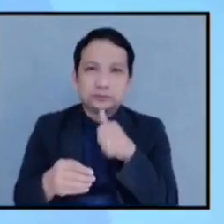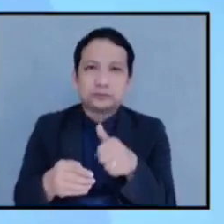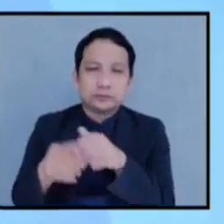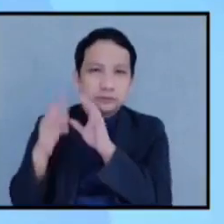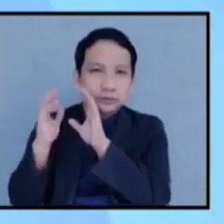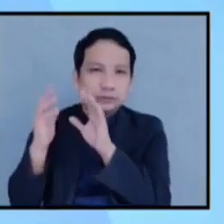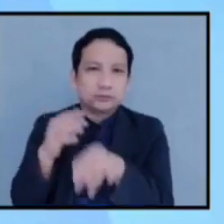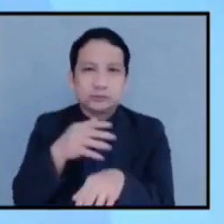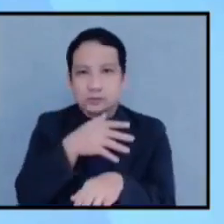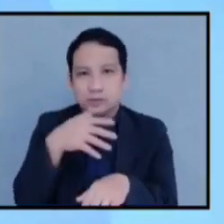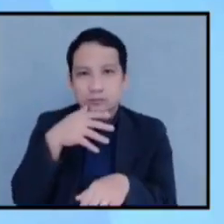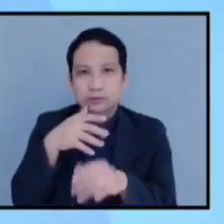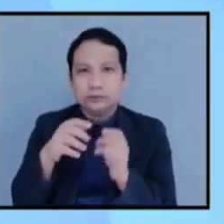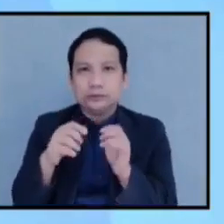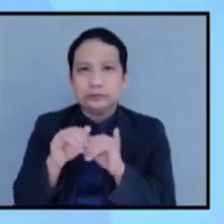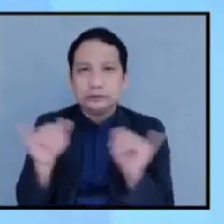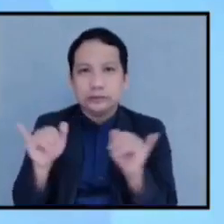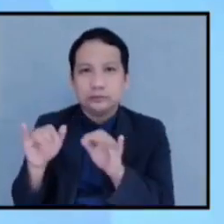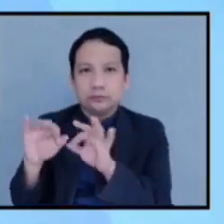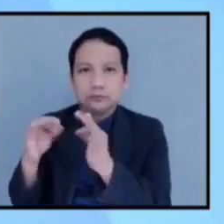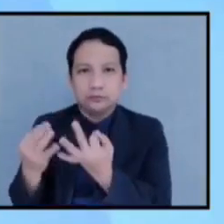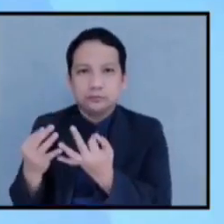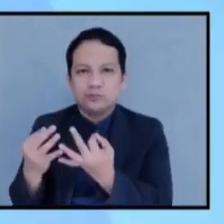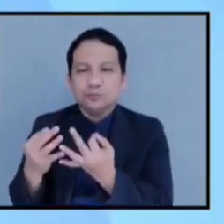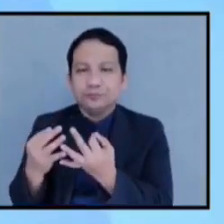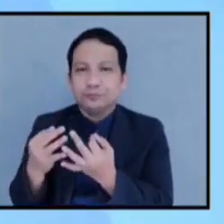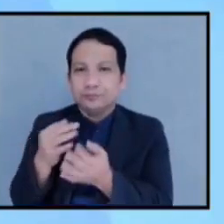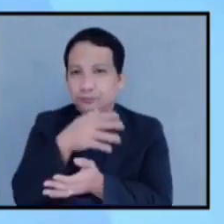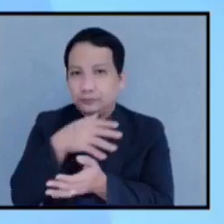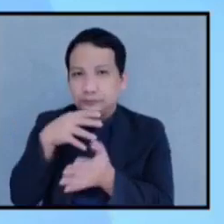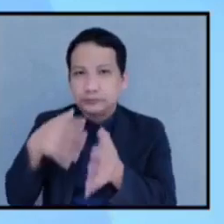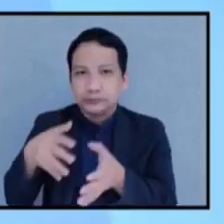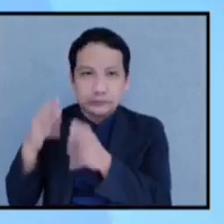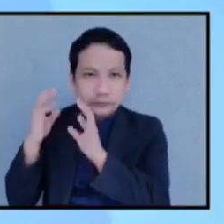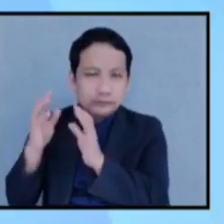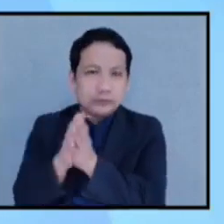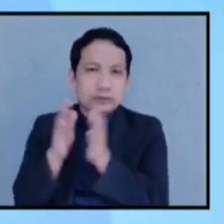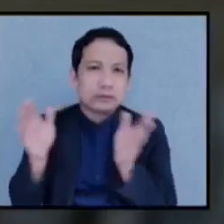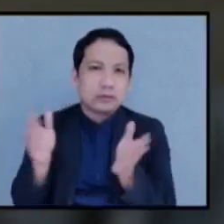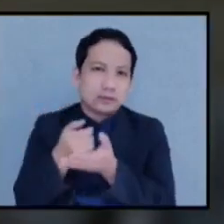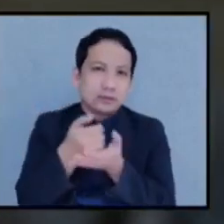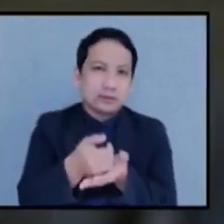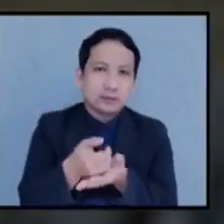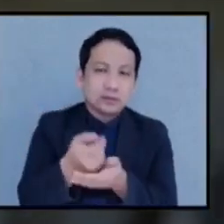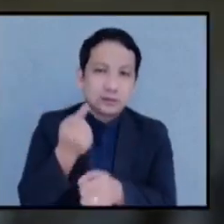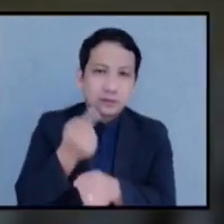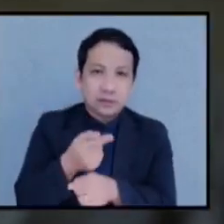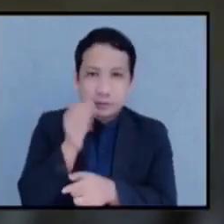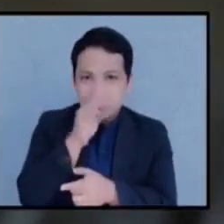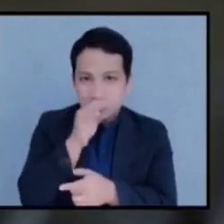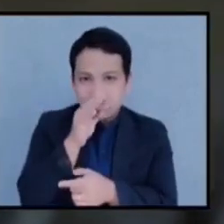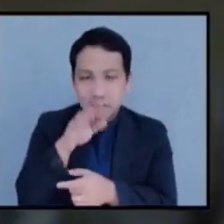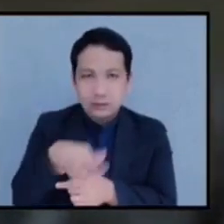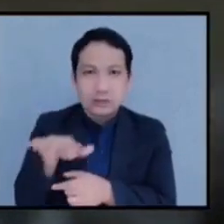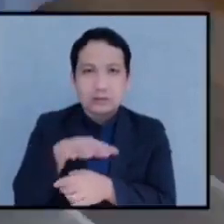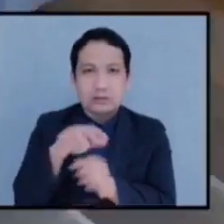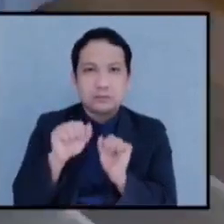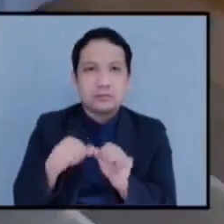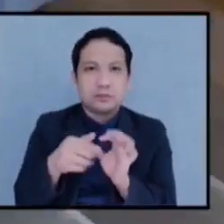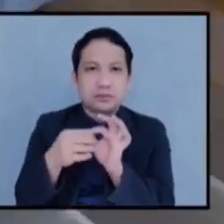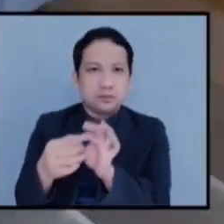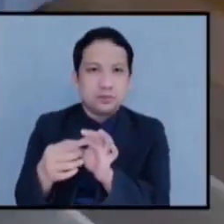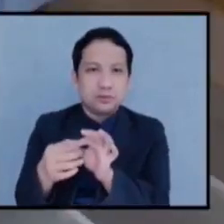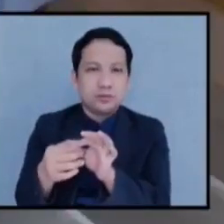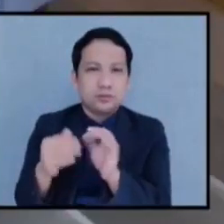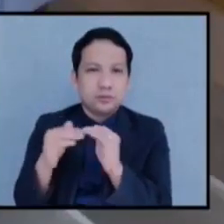for the families of our farmers. Okay, so clearly talagang malaking tulong ito sa ating mga magsasaka, Filipino entrepreneurs, and also on a macro level, sir. Yeah.